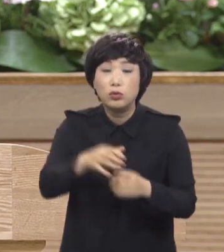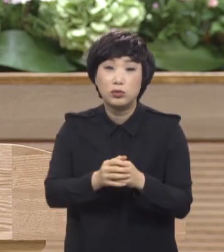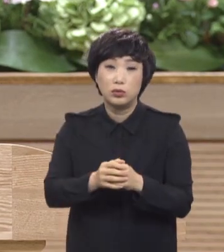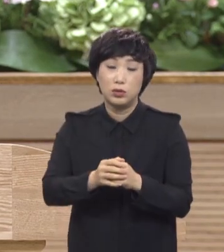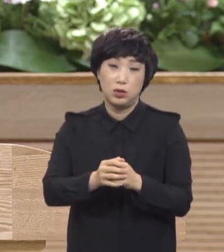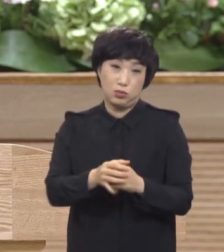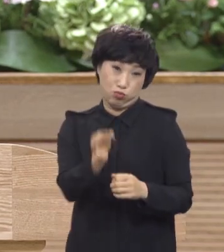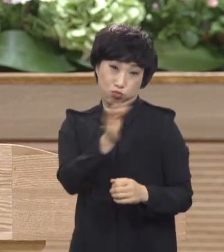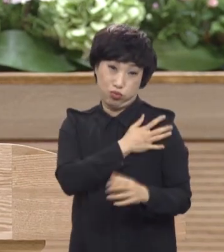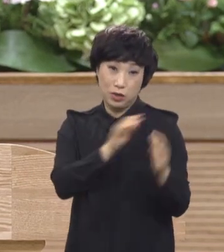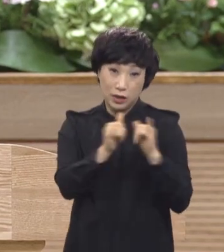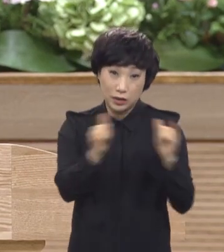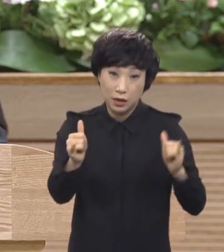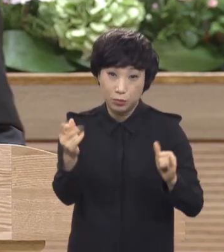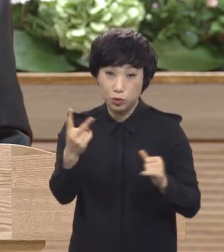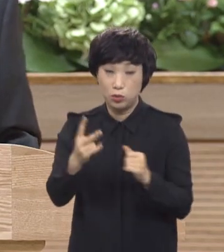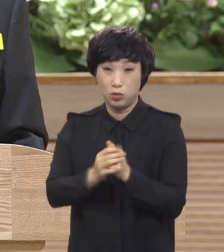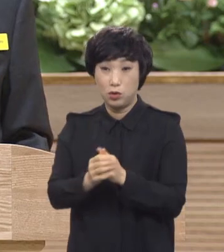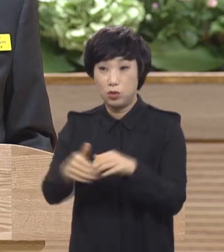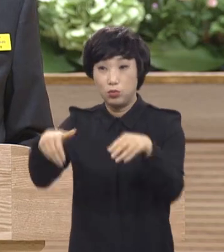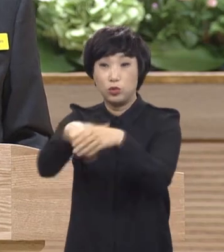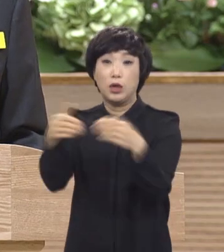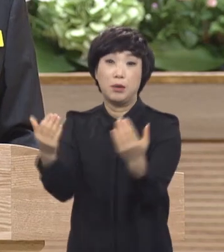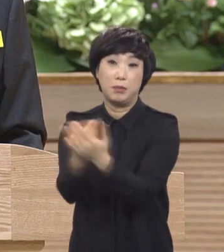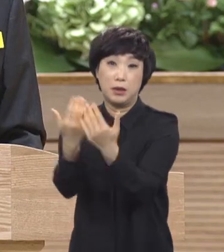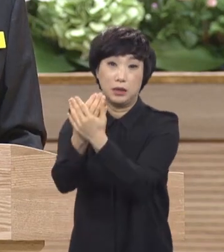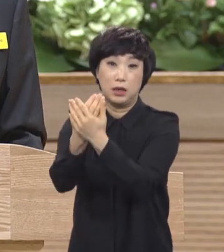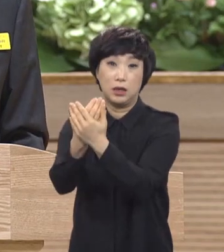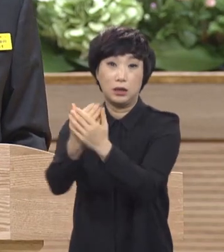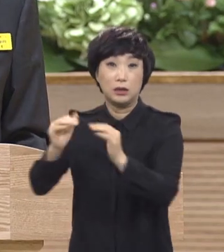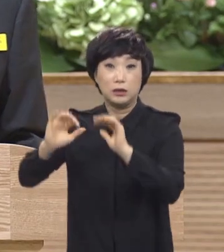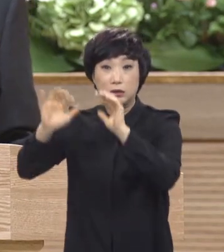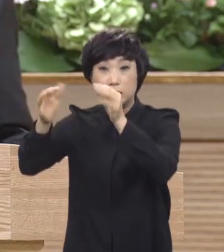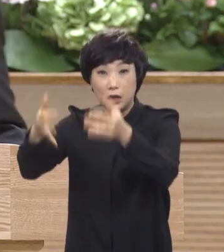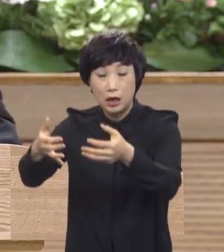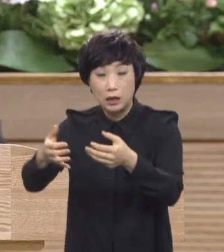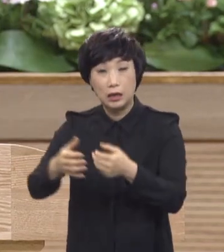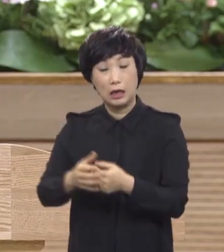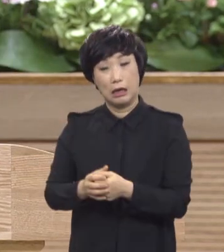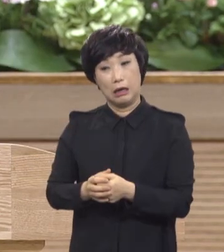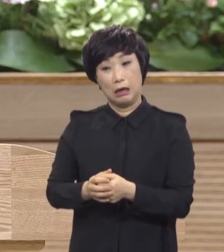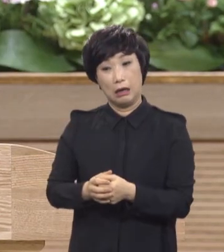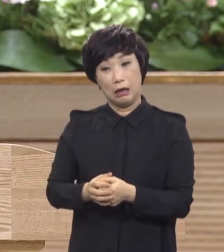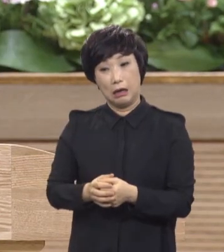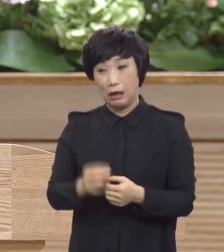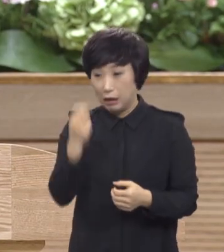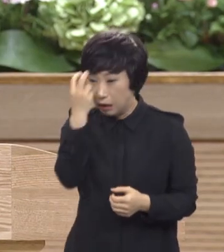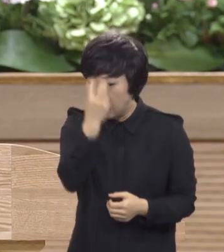문명이 고도로 발달된 그런 나라들이 보면